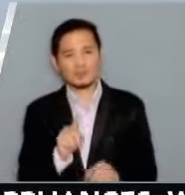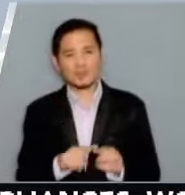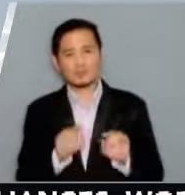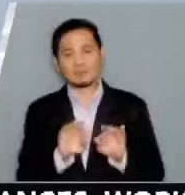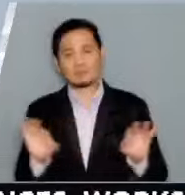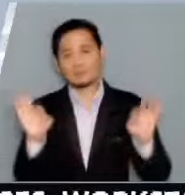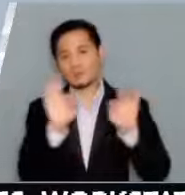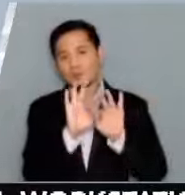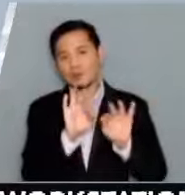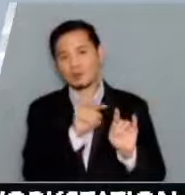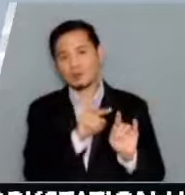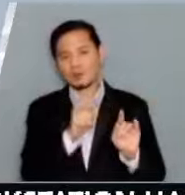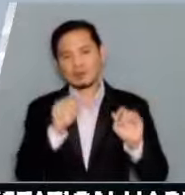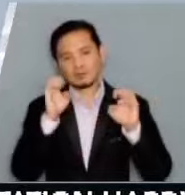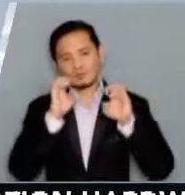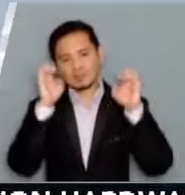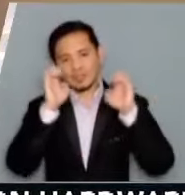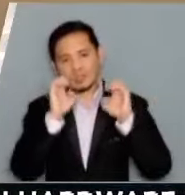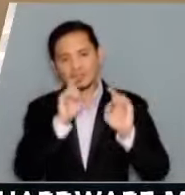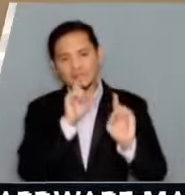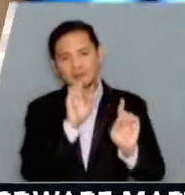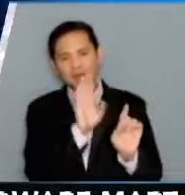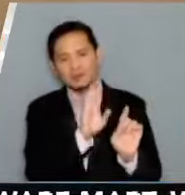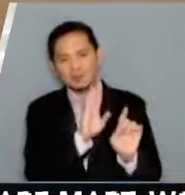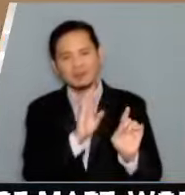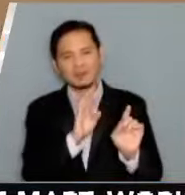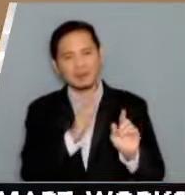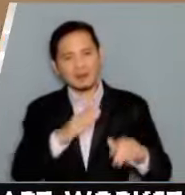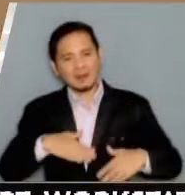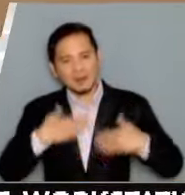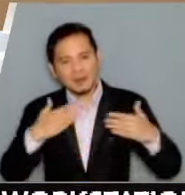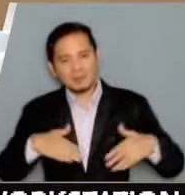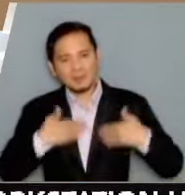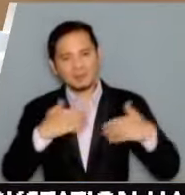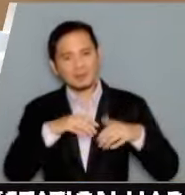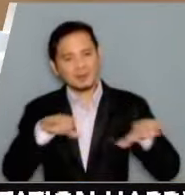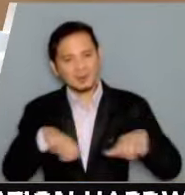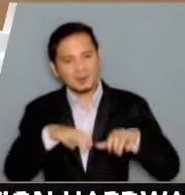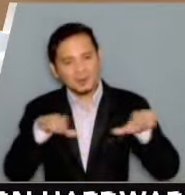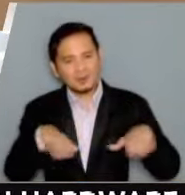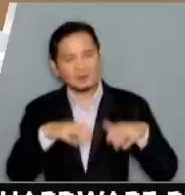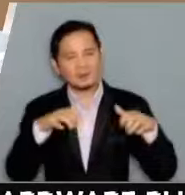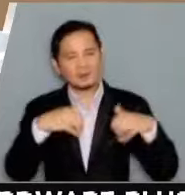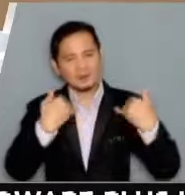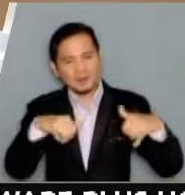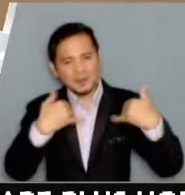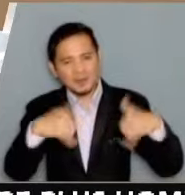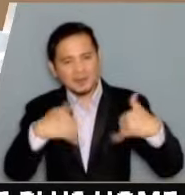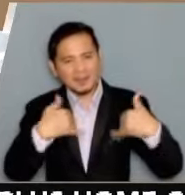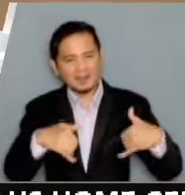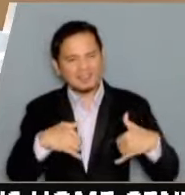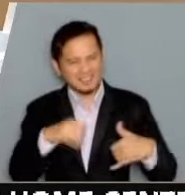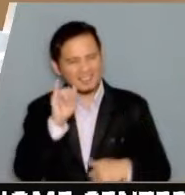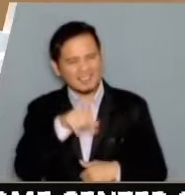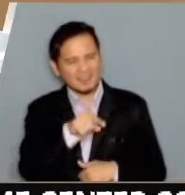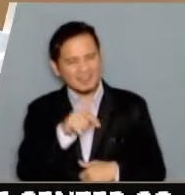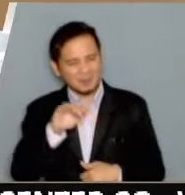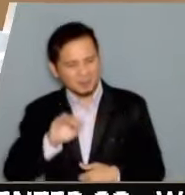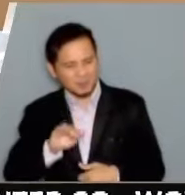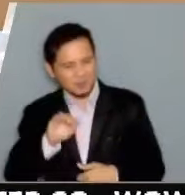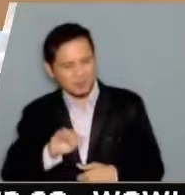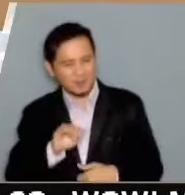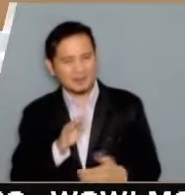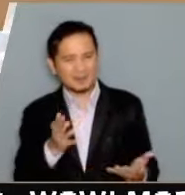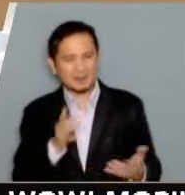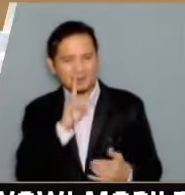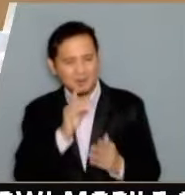na-achieve eh. Which is, di ba, yung kanilang pagiging masaya. Oh. Di ba, magiging play. Ano talagang, ano sila? Tignan mo naman, full of passion.